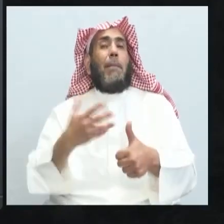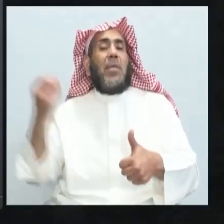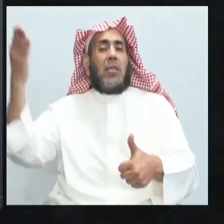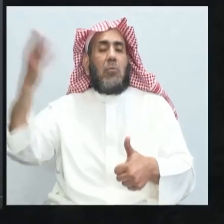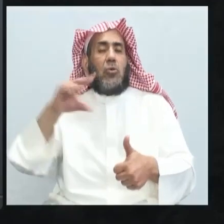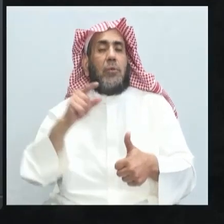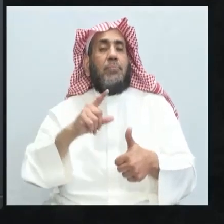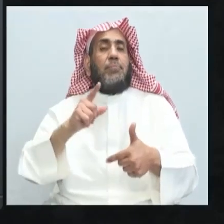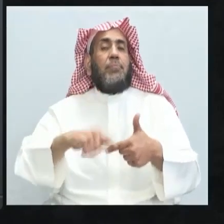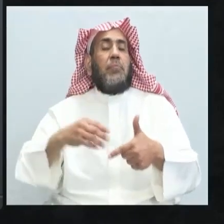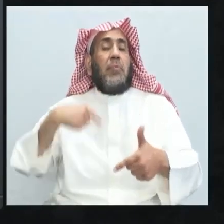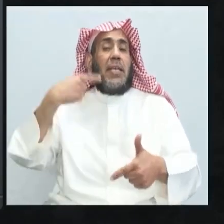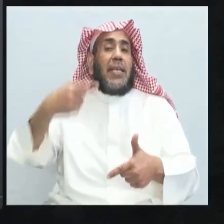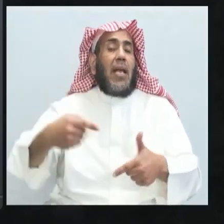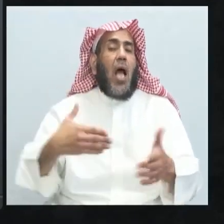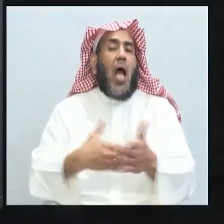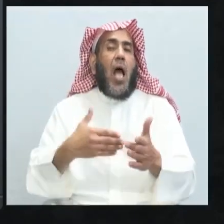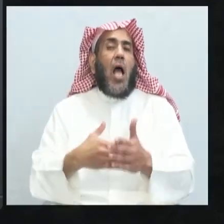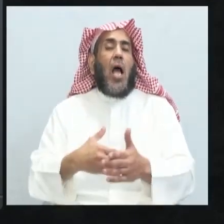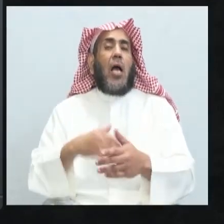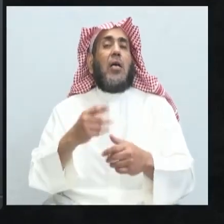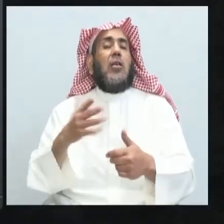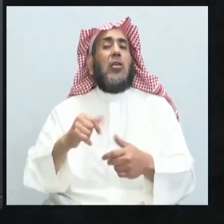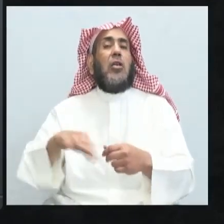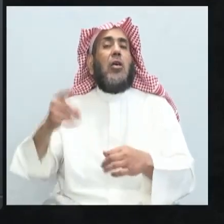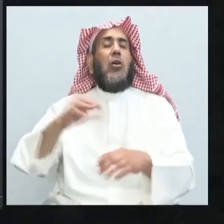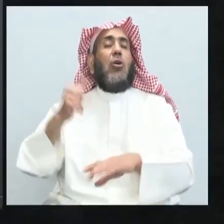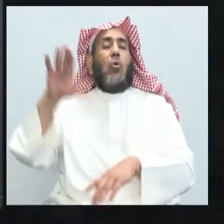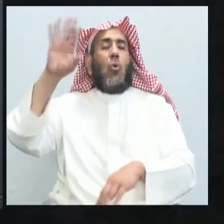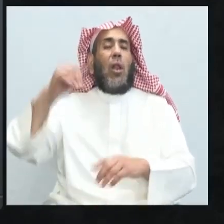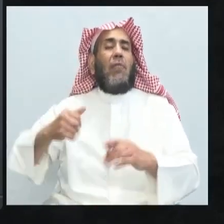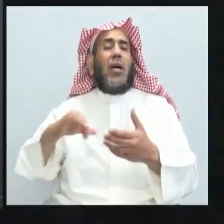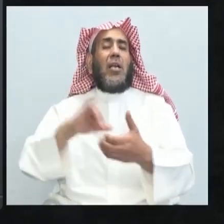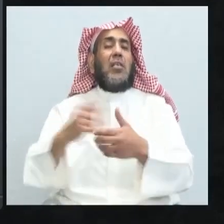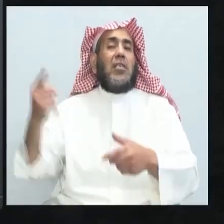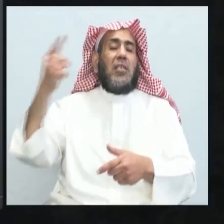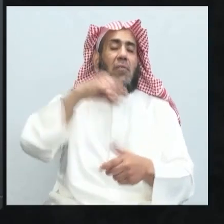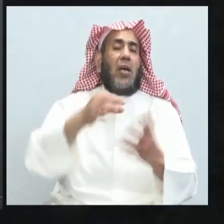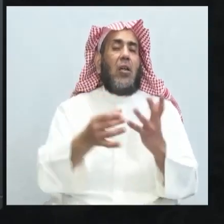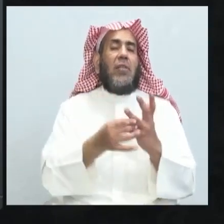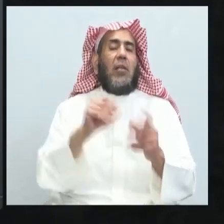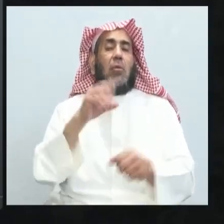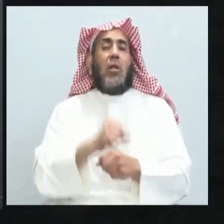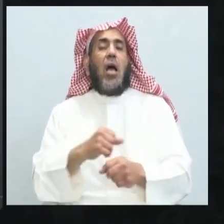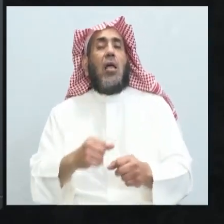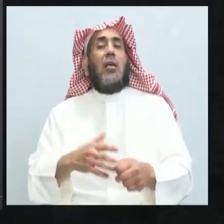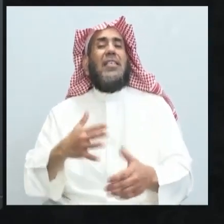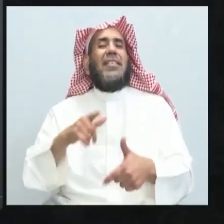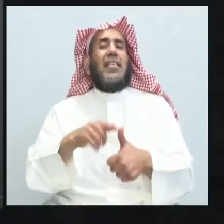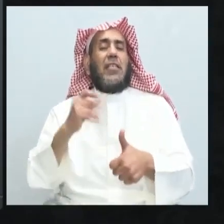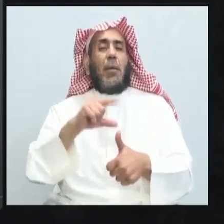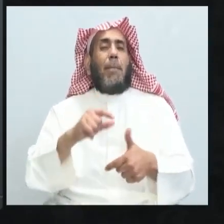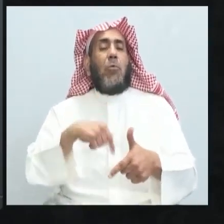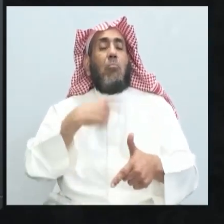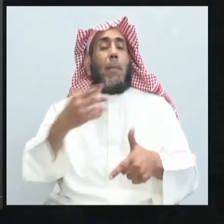النبي عليه الصلاه والسلام الى اخر الخلفاء الراشدين سنه 40 في خلافه علي رضي الله عنه هذه صدر الاسلام بعد ذلك